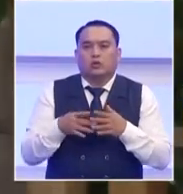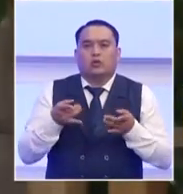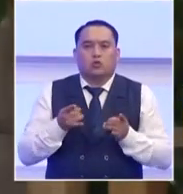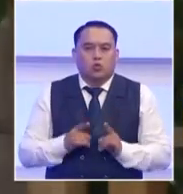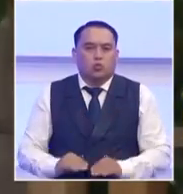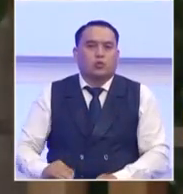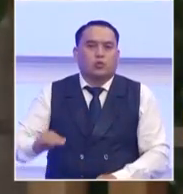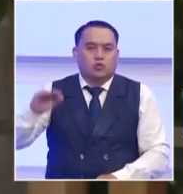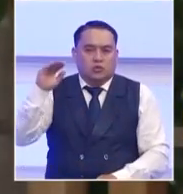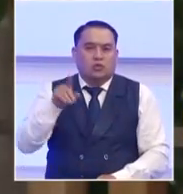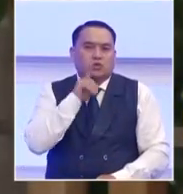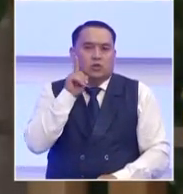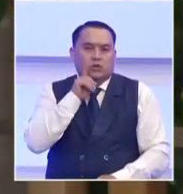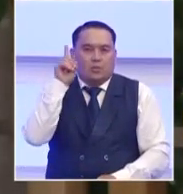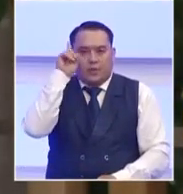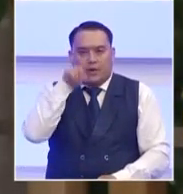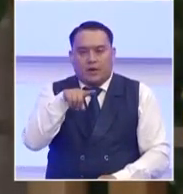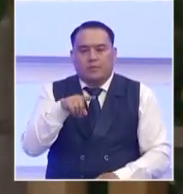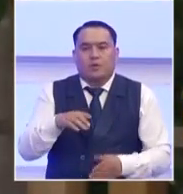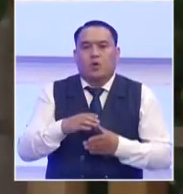білеміз, мына біздің қоғамдастықтың мүшесі,